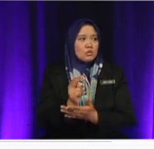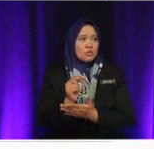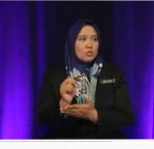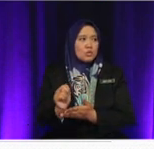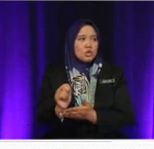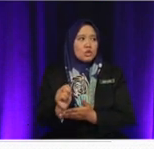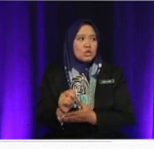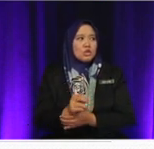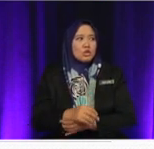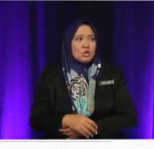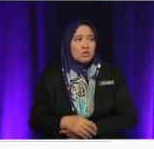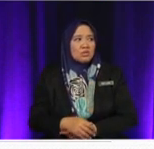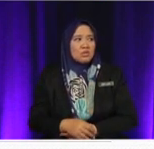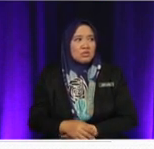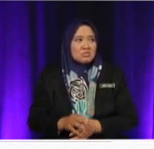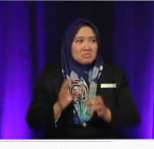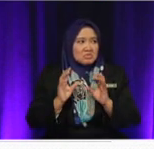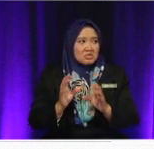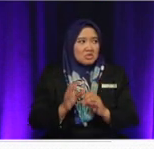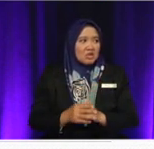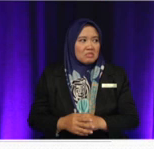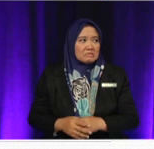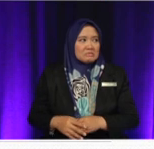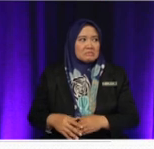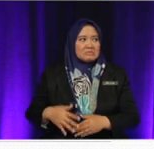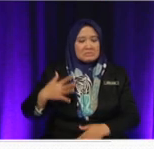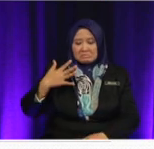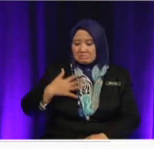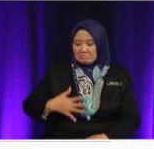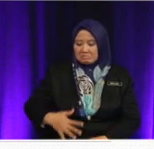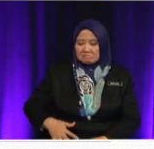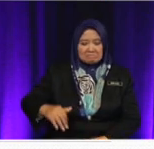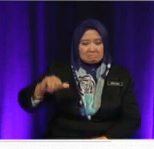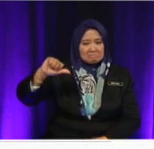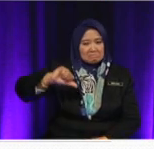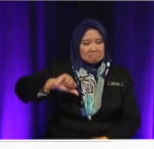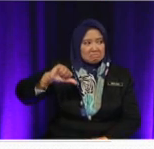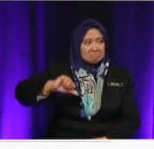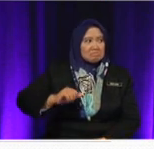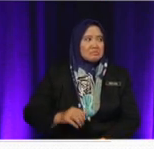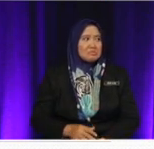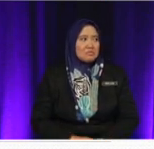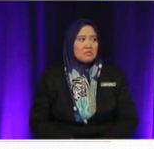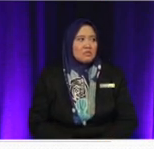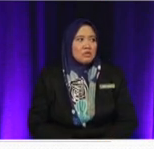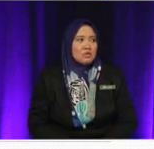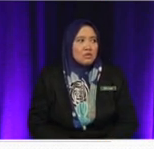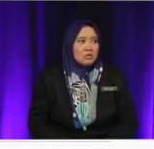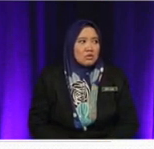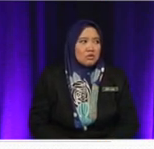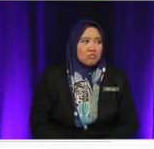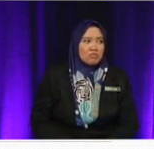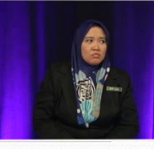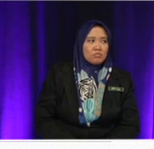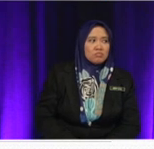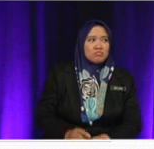urusan syarikat tersebut kurang mengambil peduli atas aduan yang diterima kerana beliau sibuk menguruskan perusahaan yang lain juga. Ini